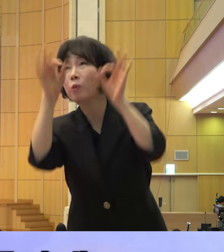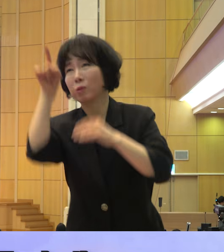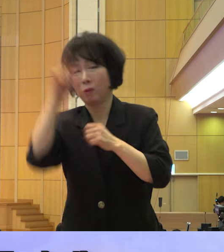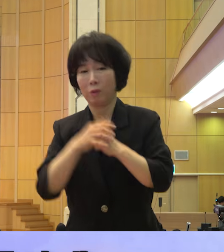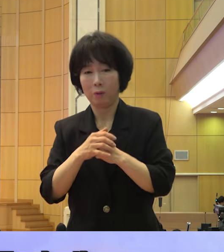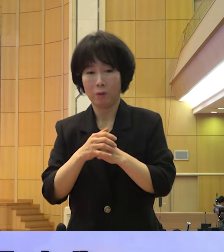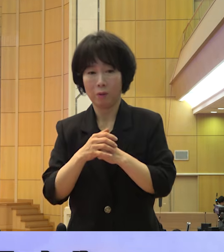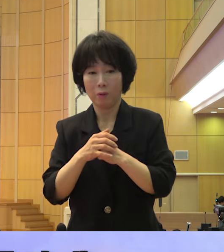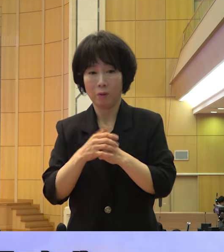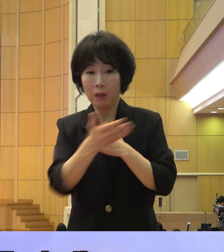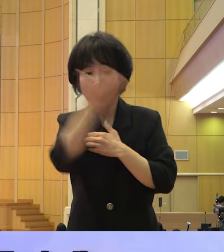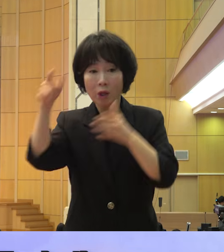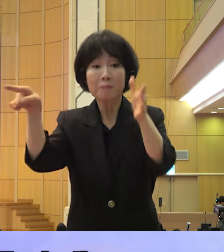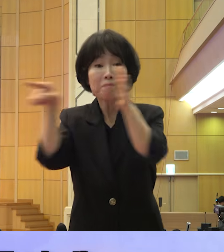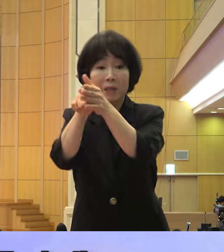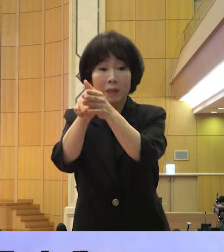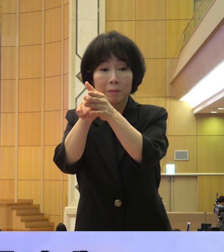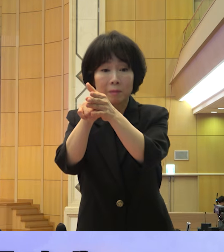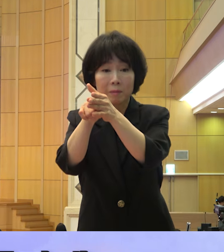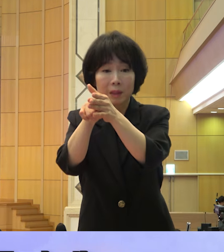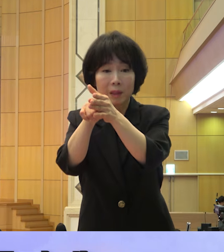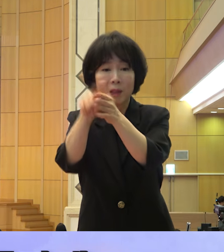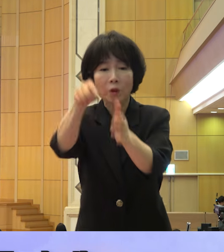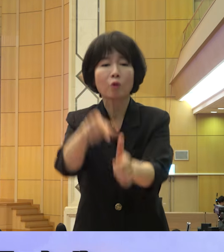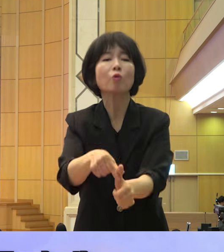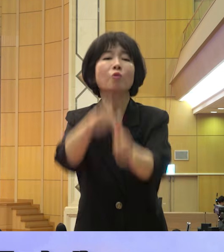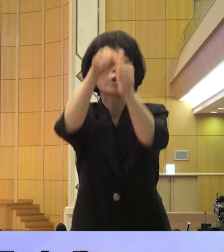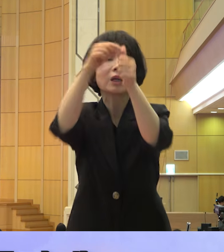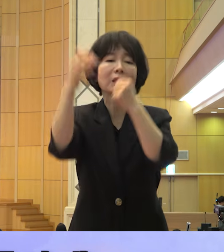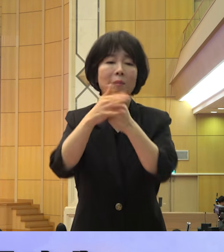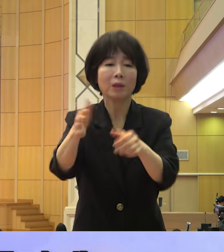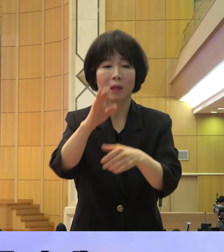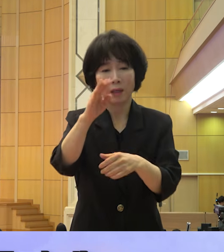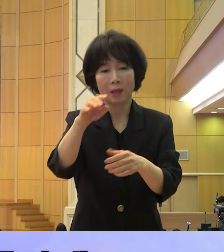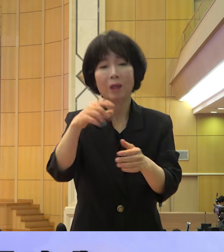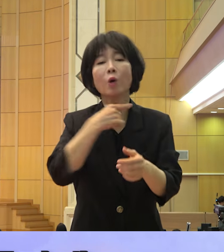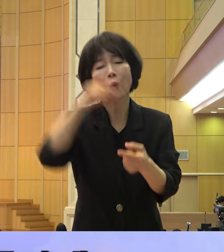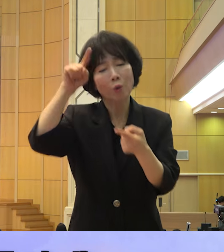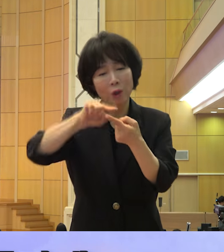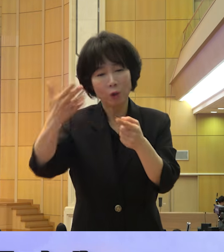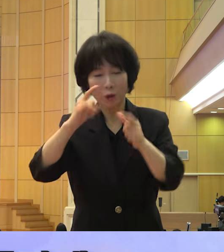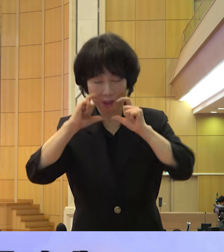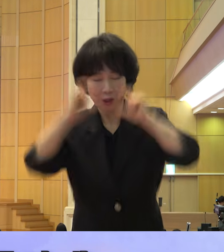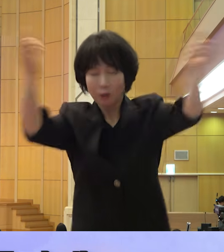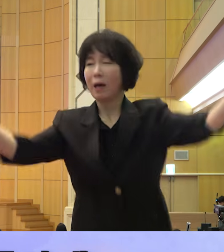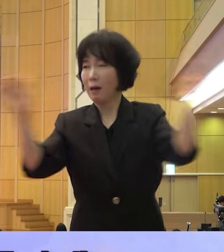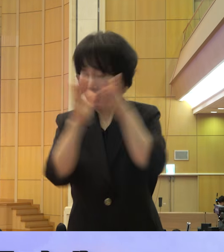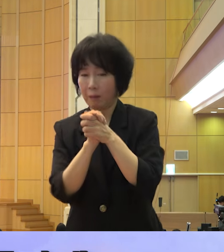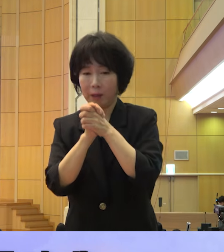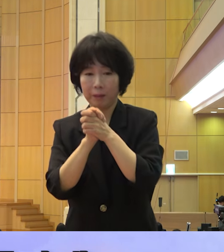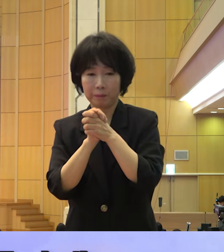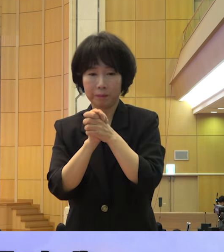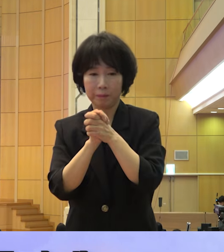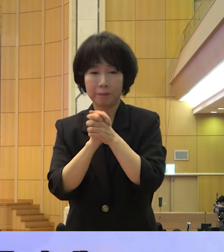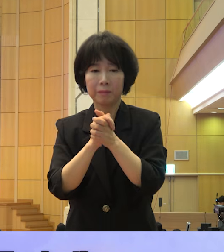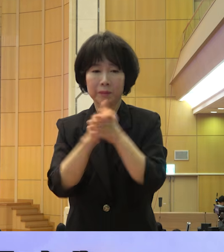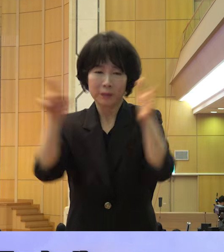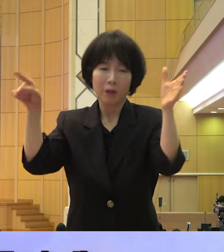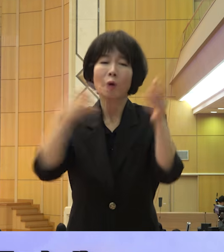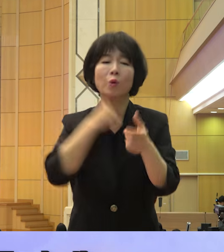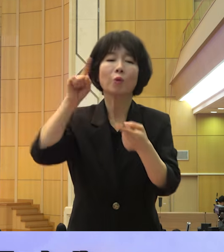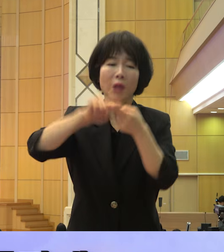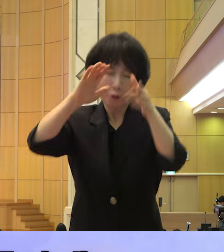보시옵소서. 내 믿음이 너를 구원하였으니 내 소원대로 되리라.